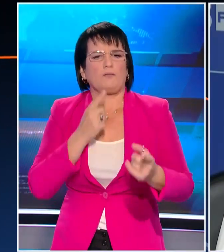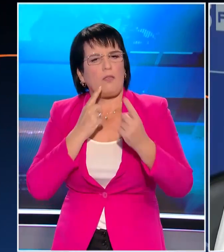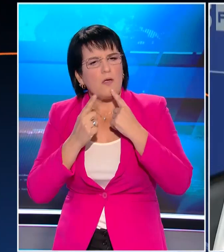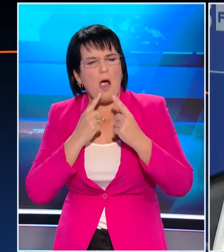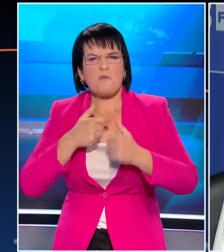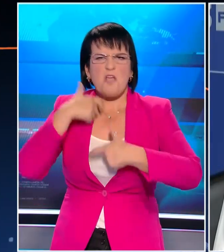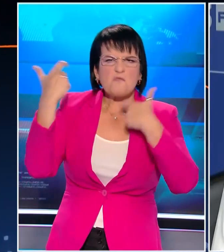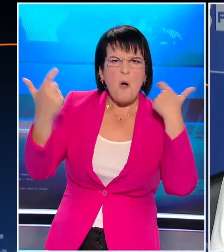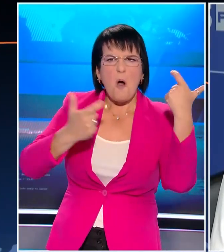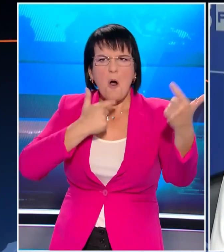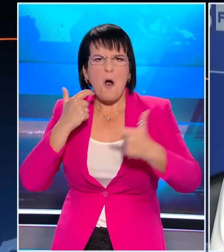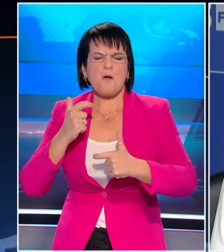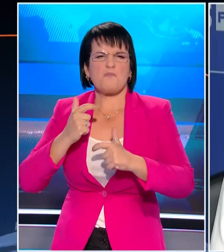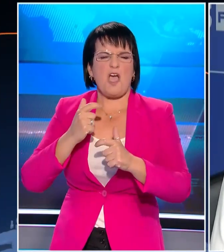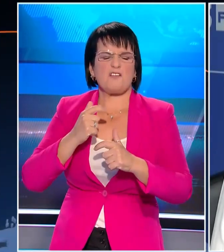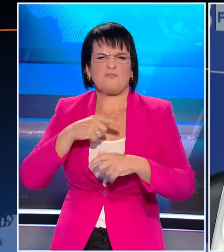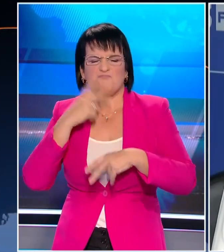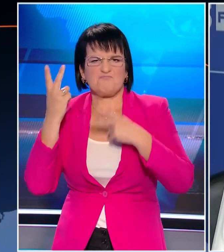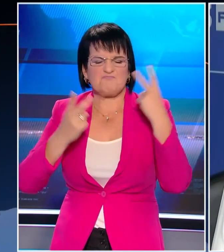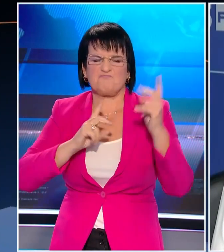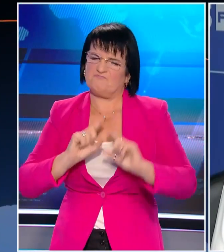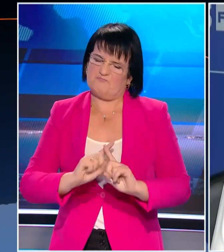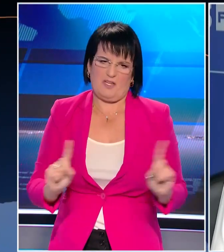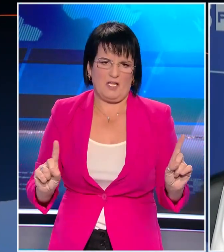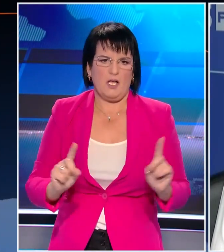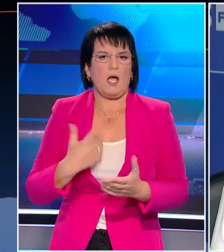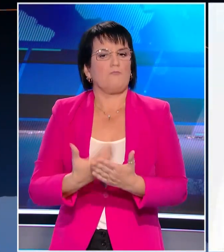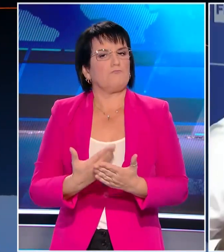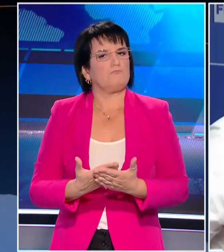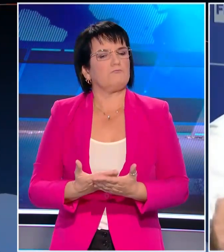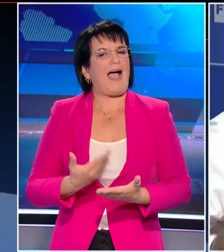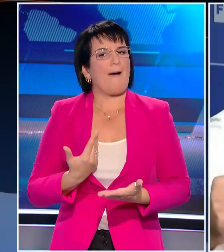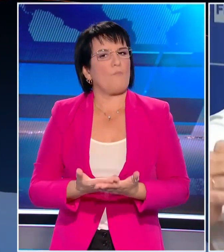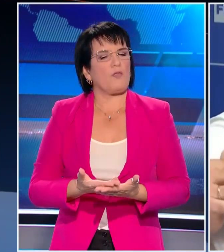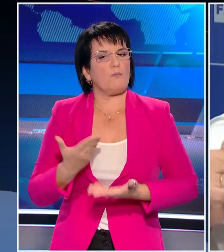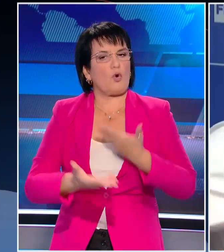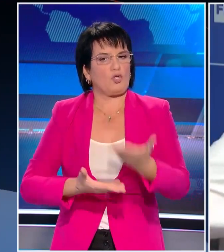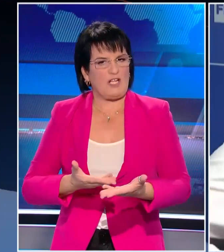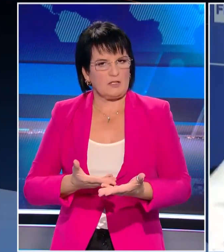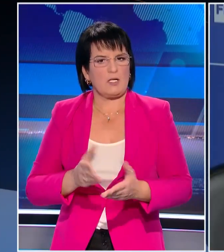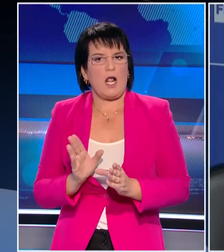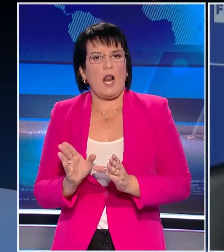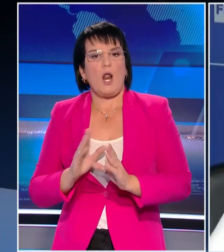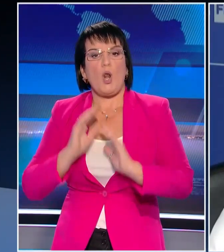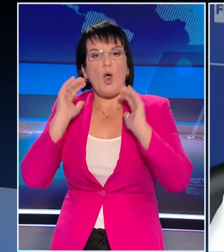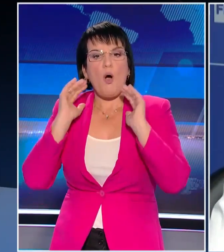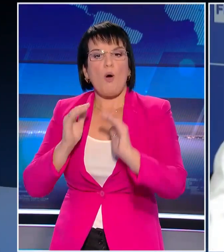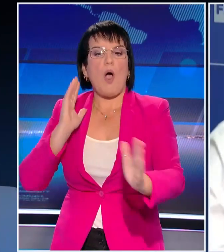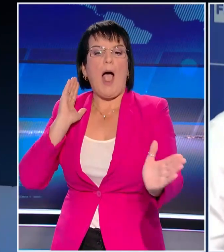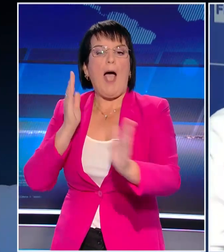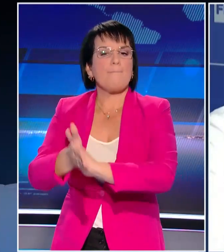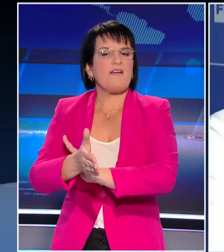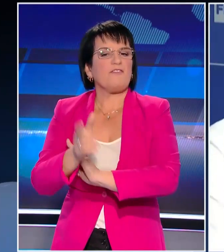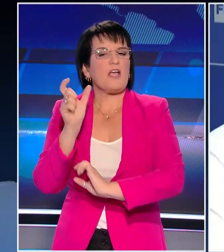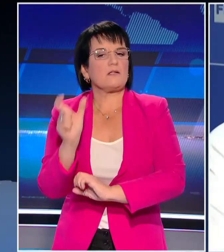χωρίς φωνές, χωρίς ακρότητες και με συγκεκριμένες τεκμηριωμένες προτάσεις. Η λεγόμενη αδιαμεσολάβητη, τώρα χρησιμοποιώ μια φράση